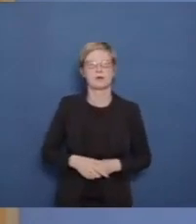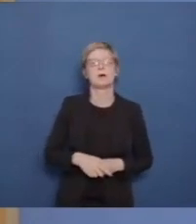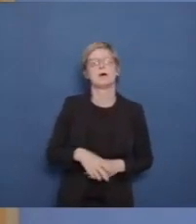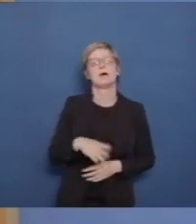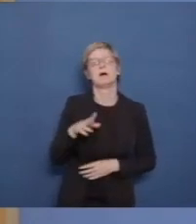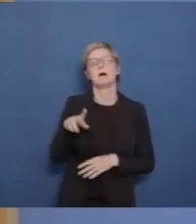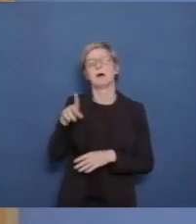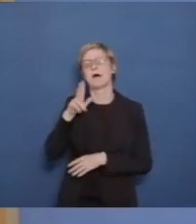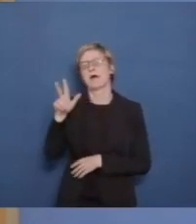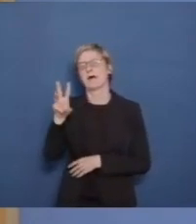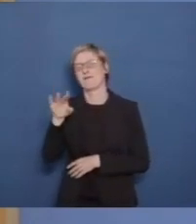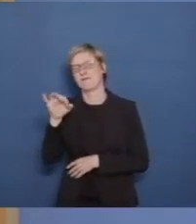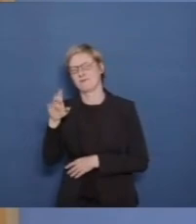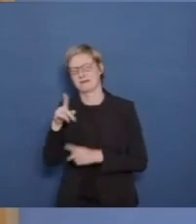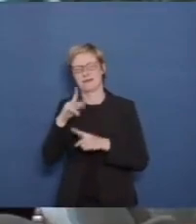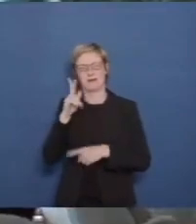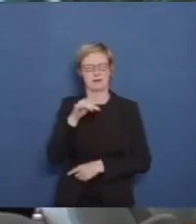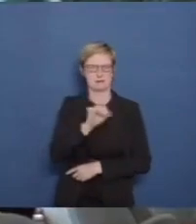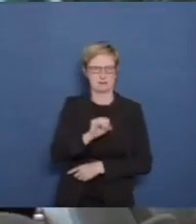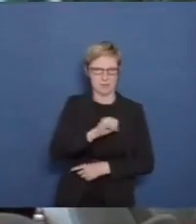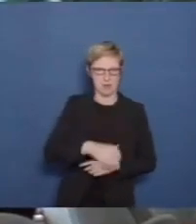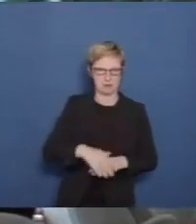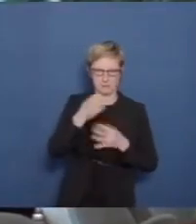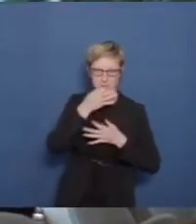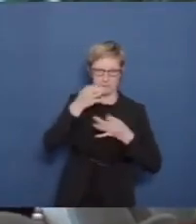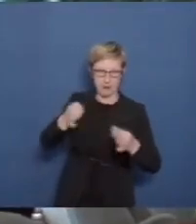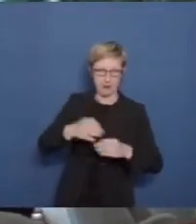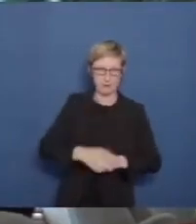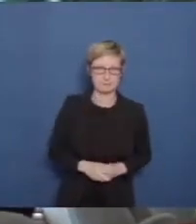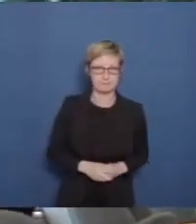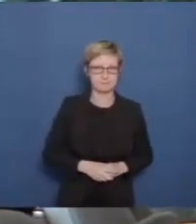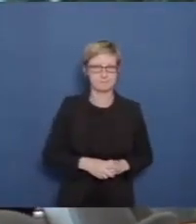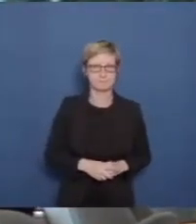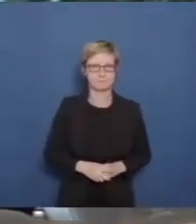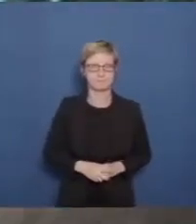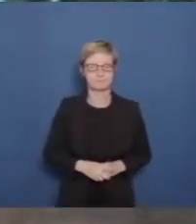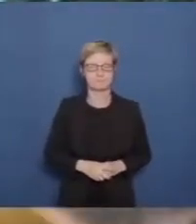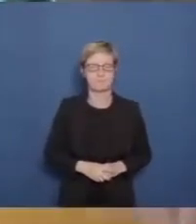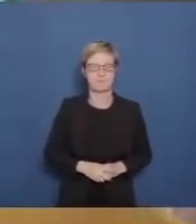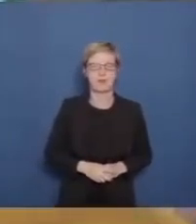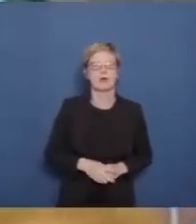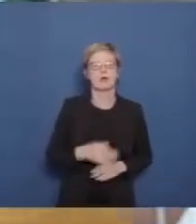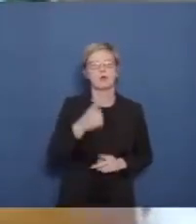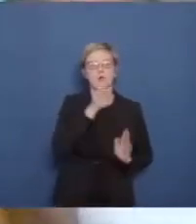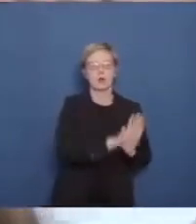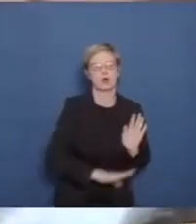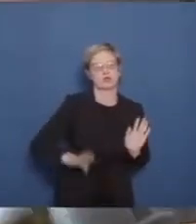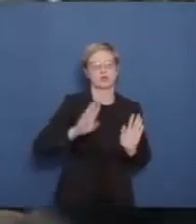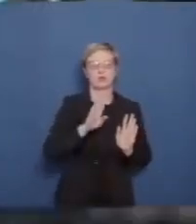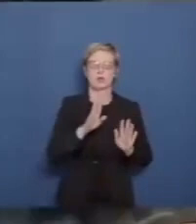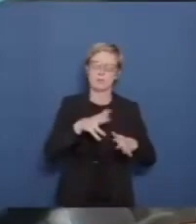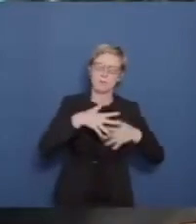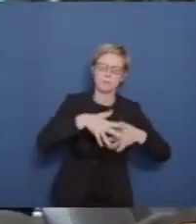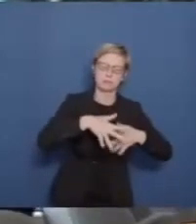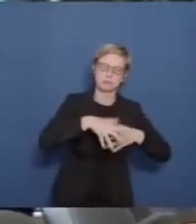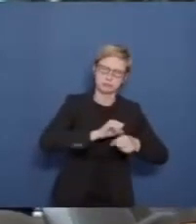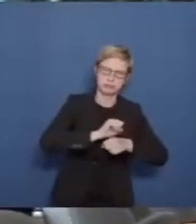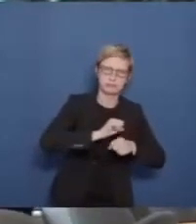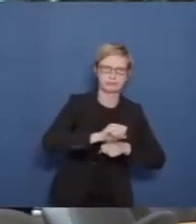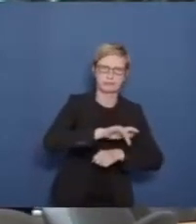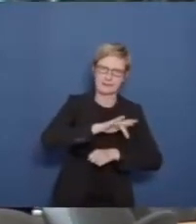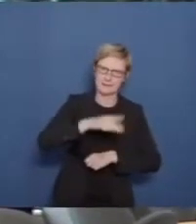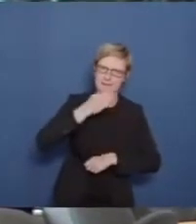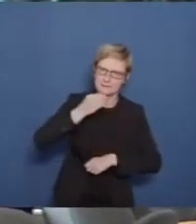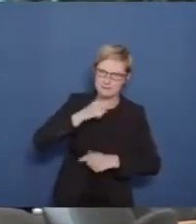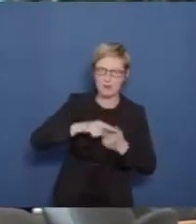bitte. Zu den Vorgängen, die eben auch nach Deutschland gekommen sind, die Proteste gegen Israel, die aber auch